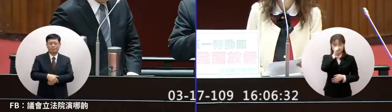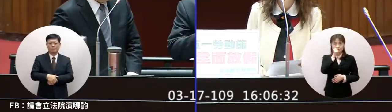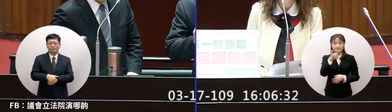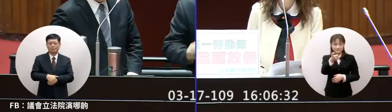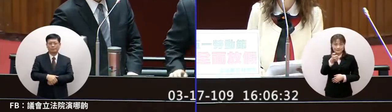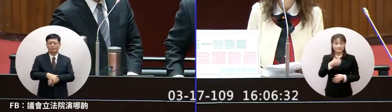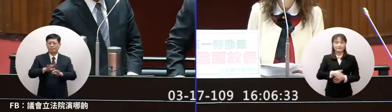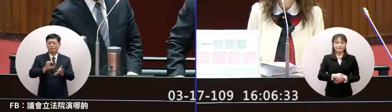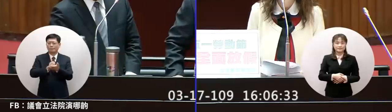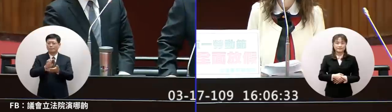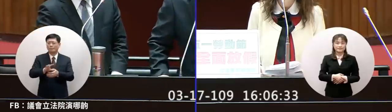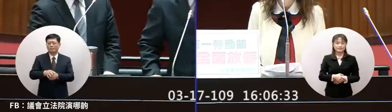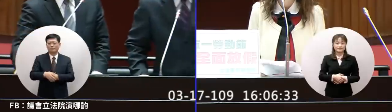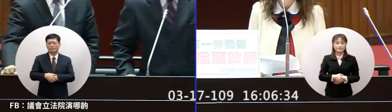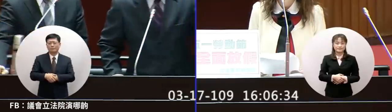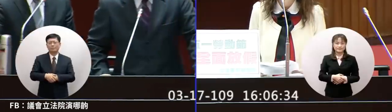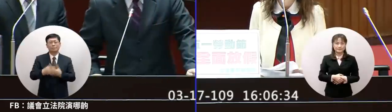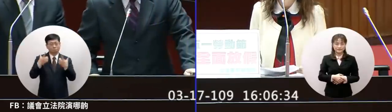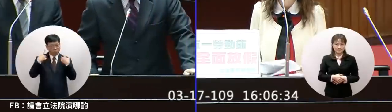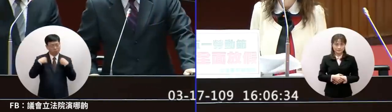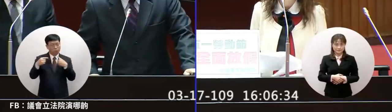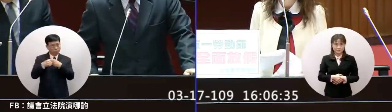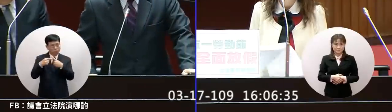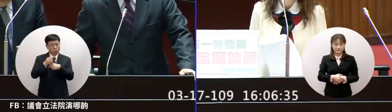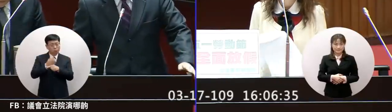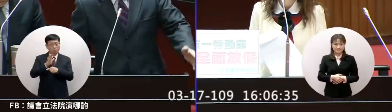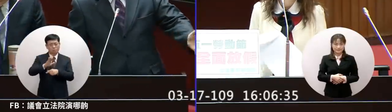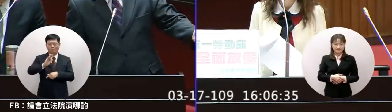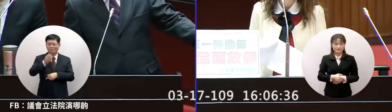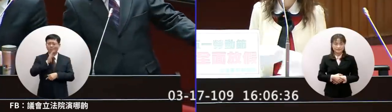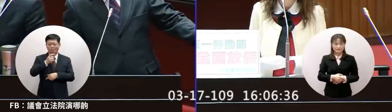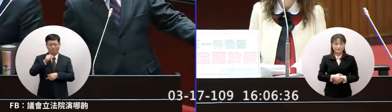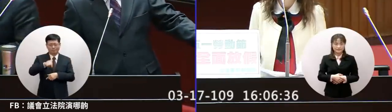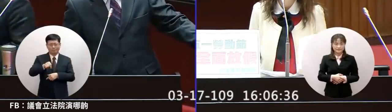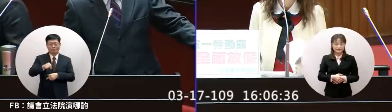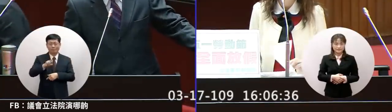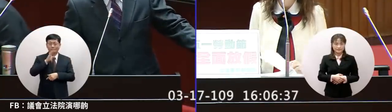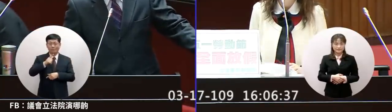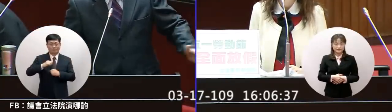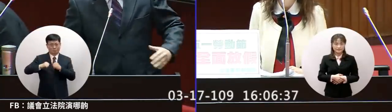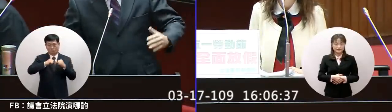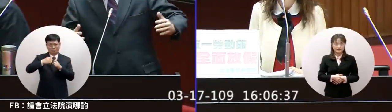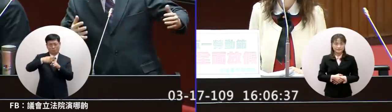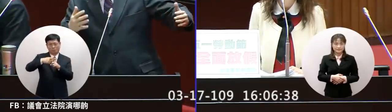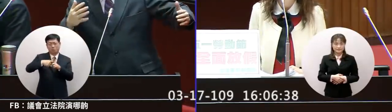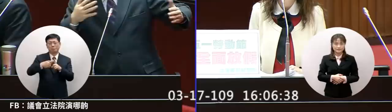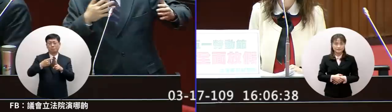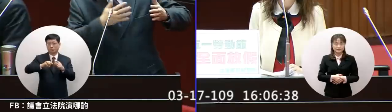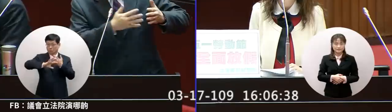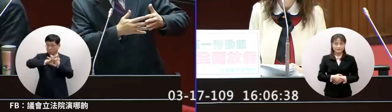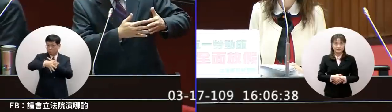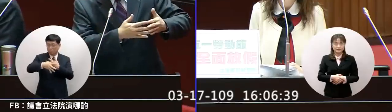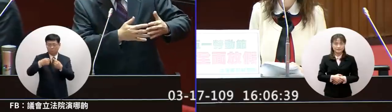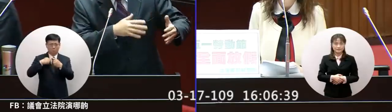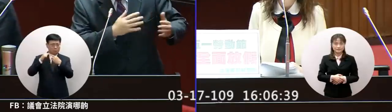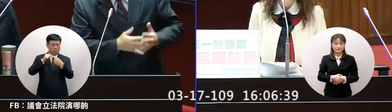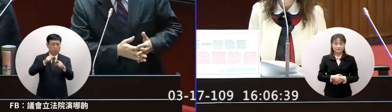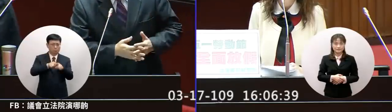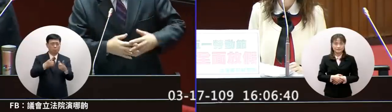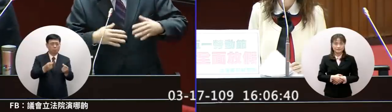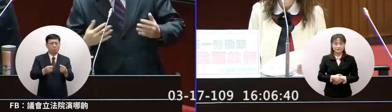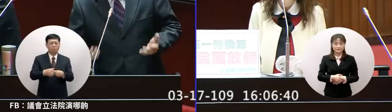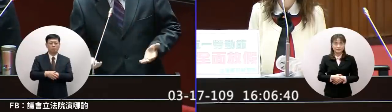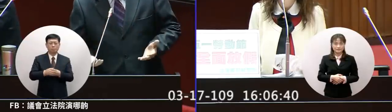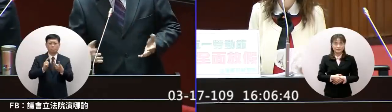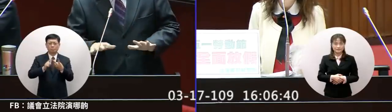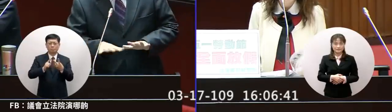好，多谢。 啊，甲我报告，其实哦，这拢有咧研究。不过咱咧考虑的讲哦，伊个咱的竞争力啦，咱甲国际接轨，后面来接